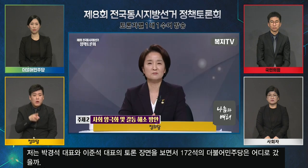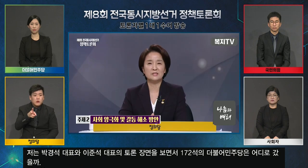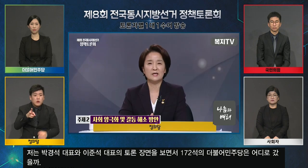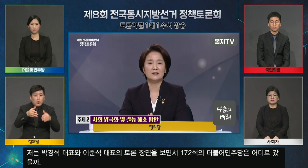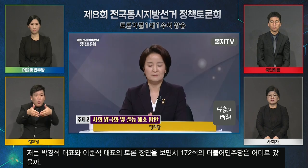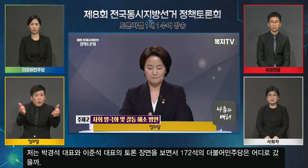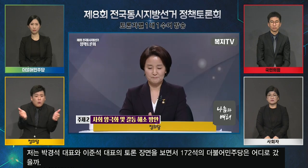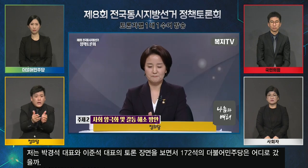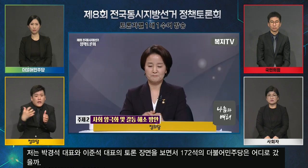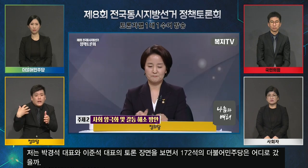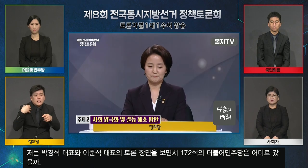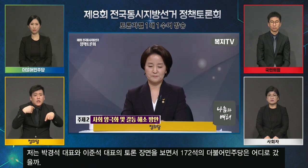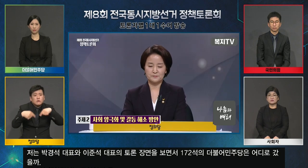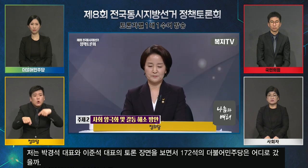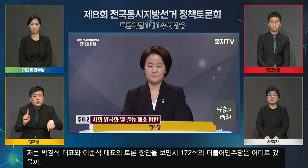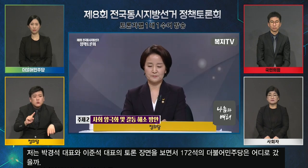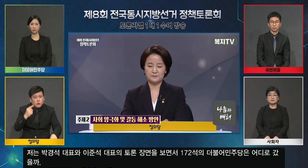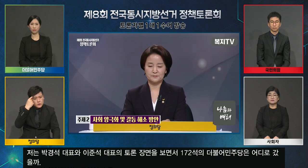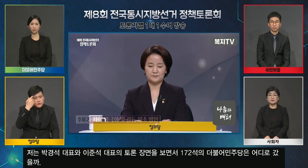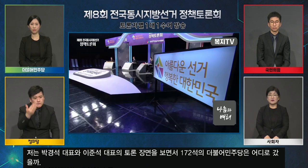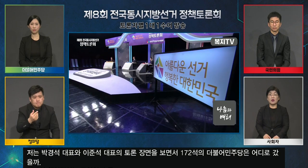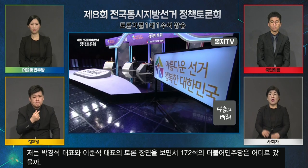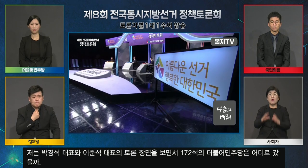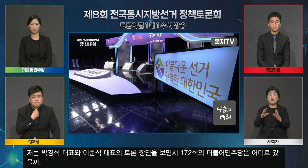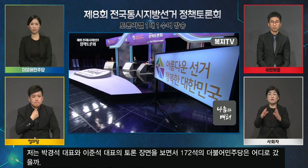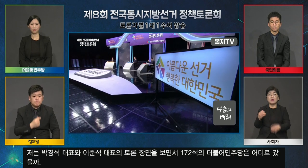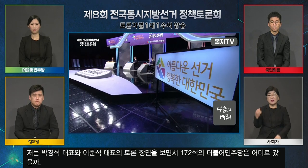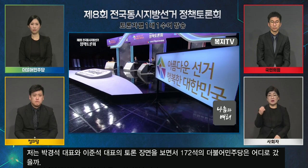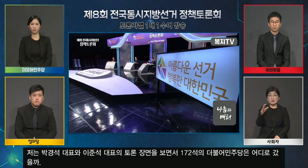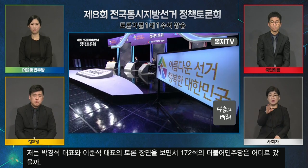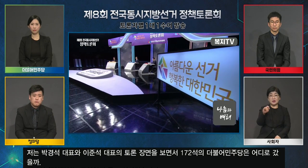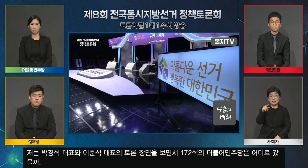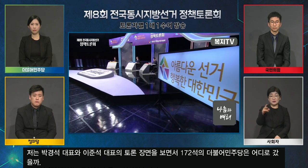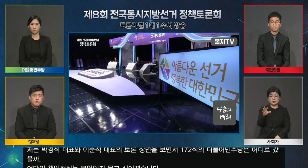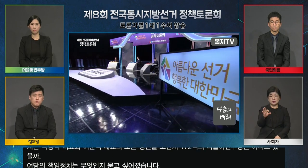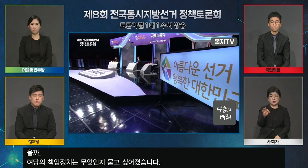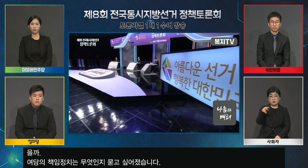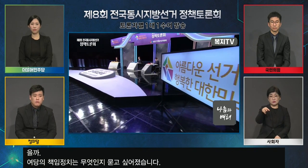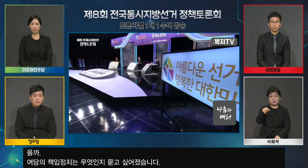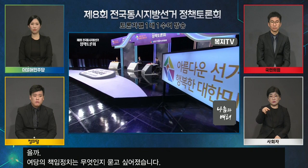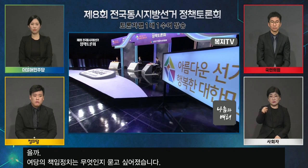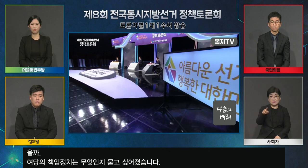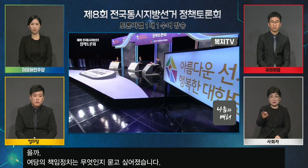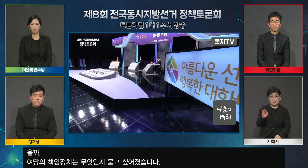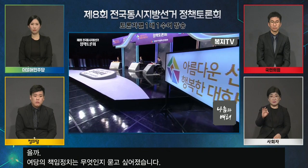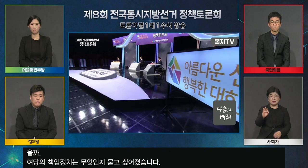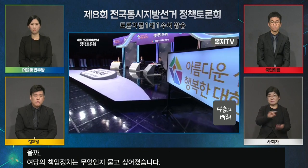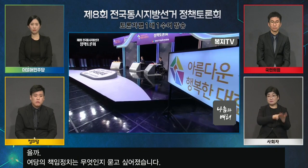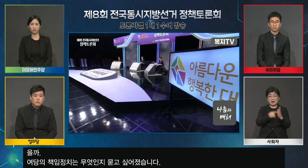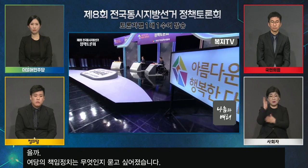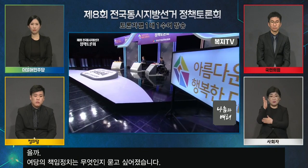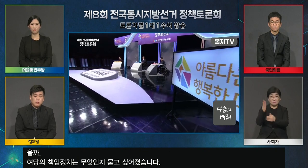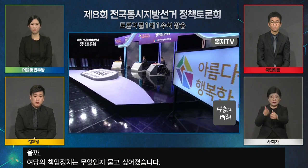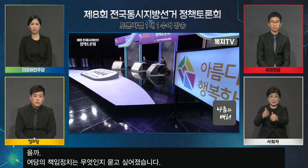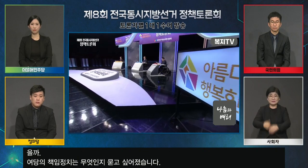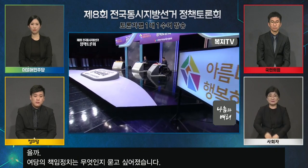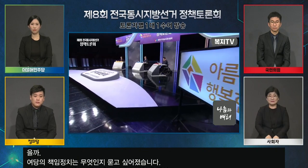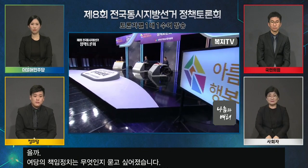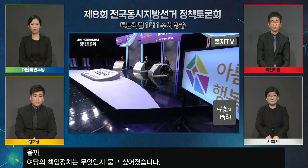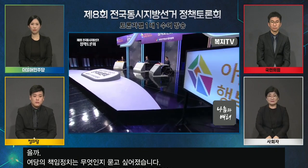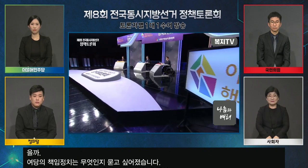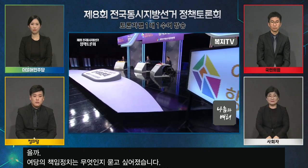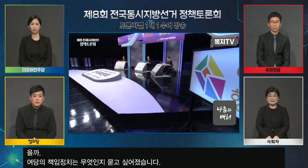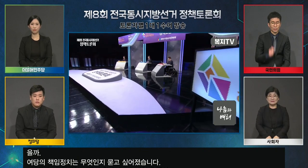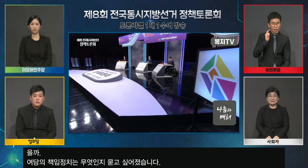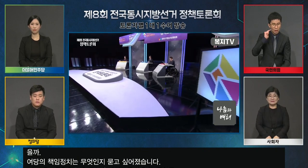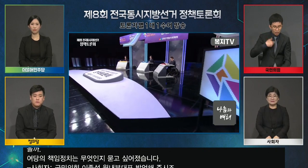싶어졌습니다. 국민의힘 이종성 원내부대표 발언해 주시죠. 네, 질문이